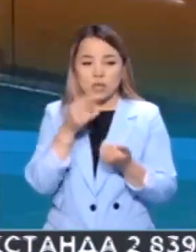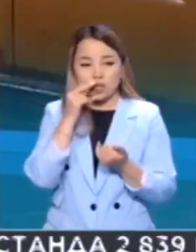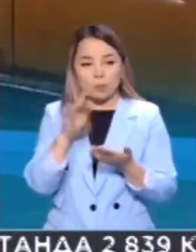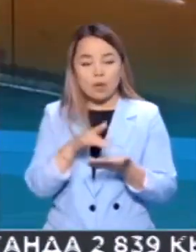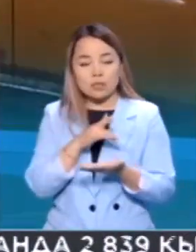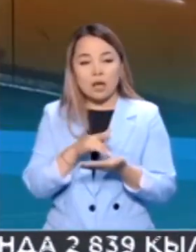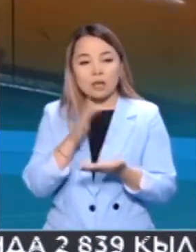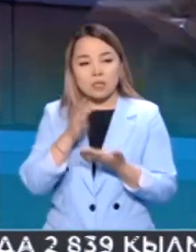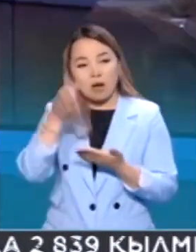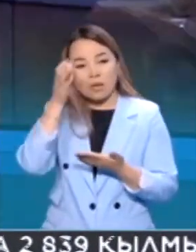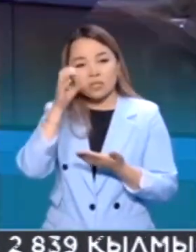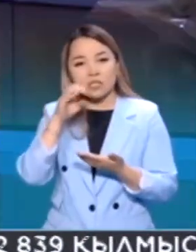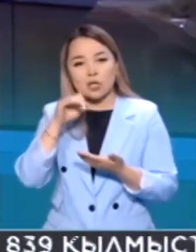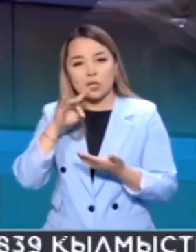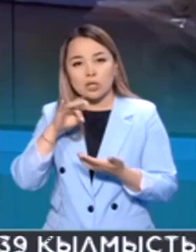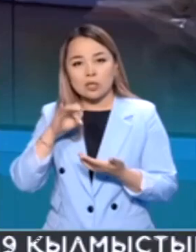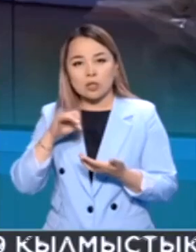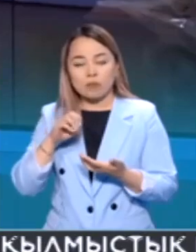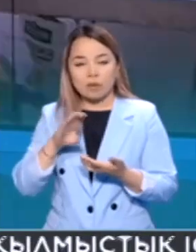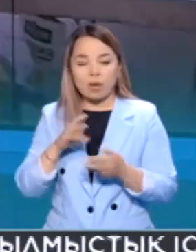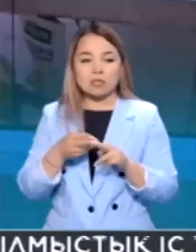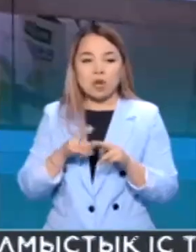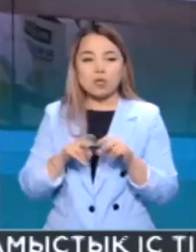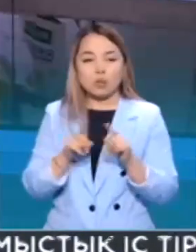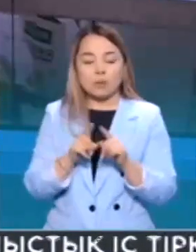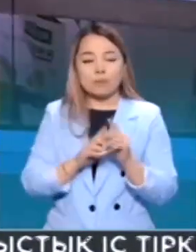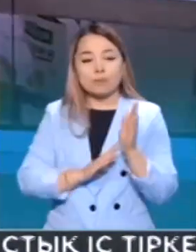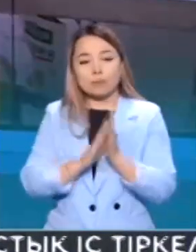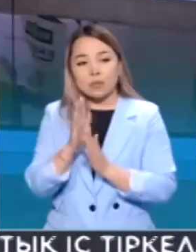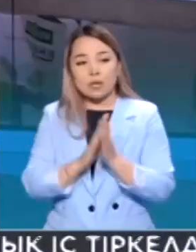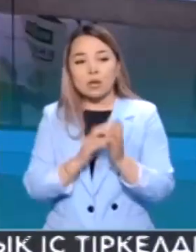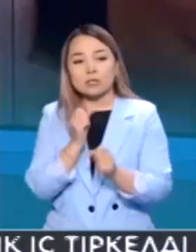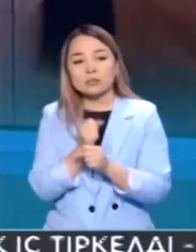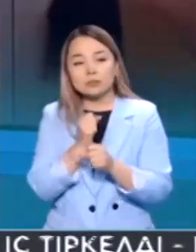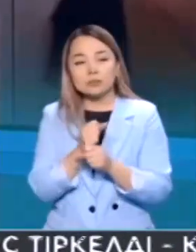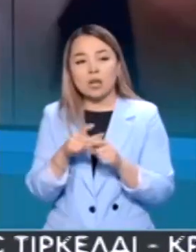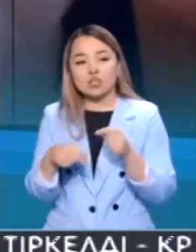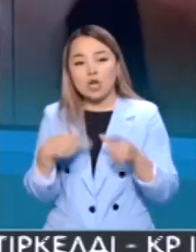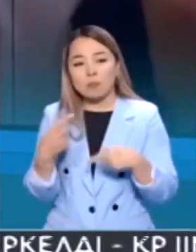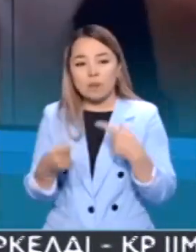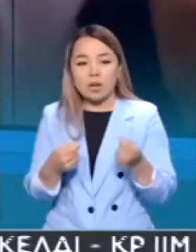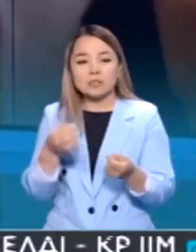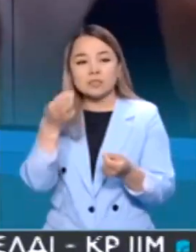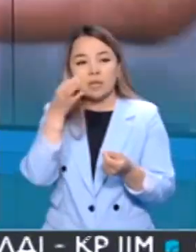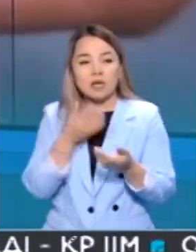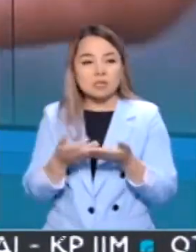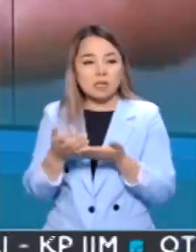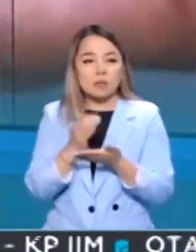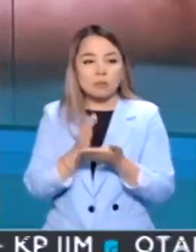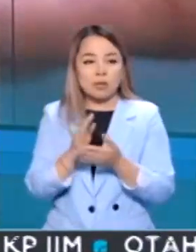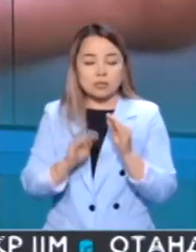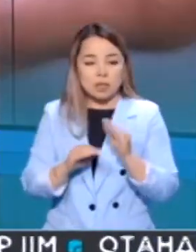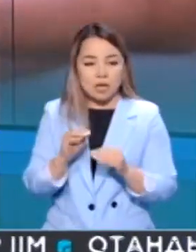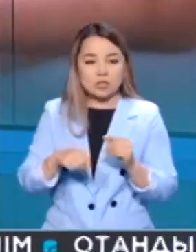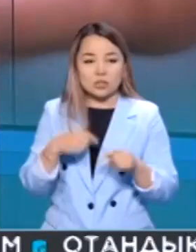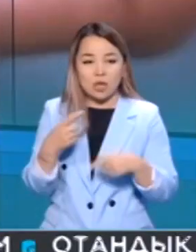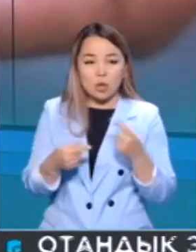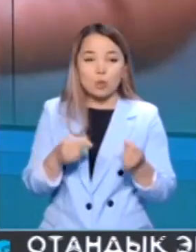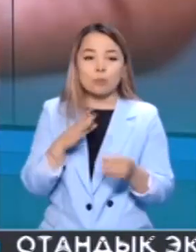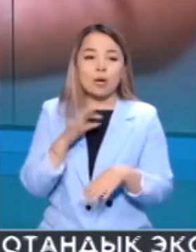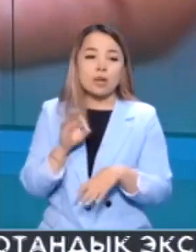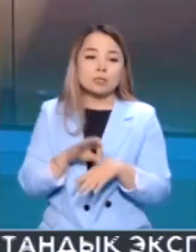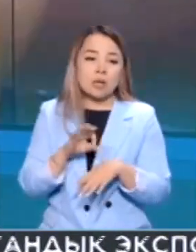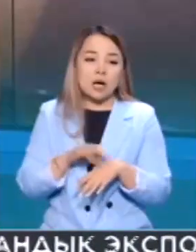Шымкенттік ғалымдар стевия деп аталатын тропикалық өсімдікті жерсіндіріп, оның жапырағынан тәтті өнім алды. Оны тіпті сусамыр